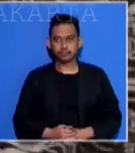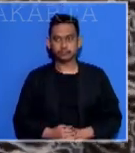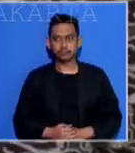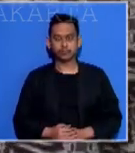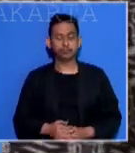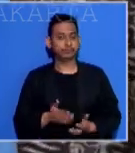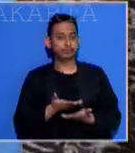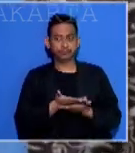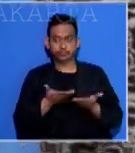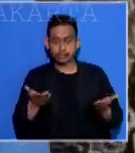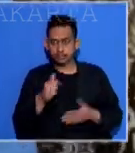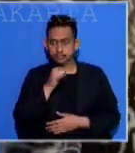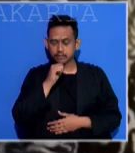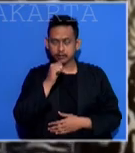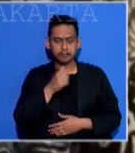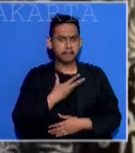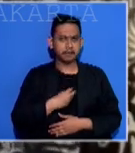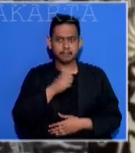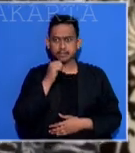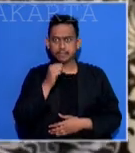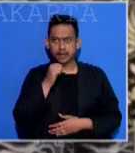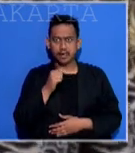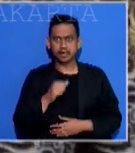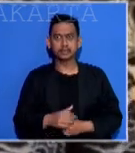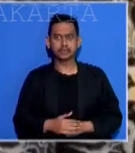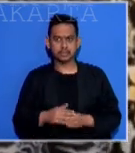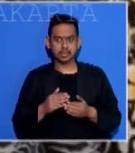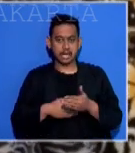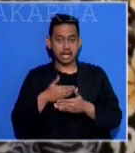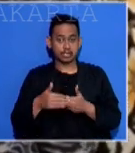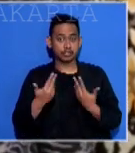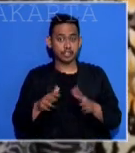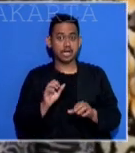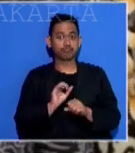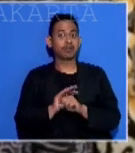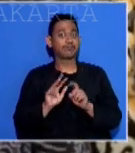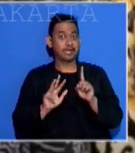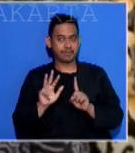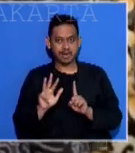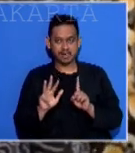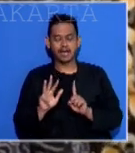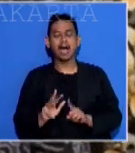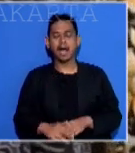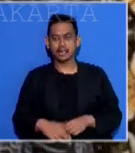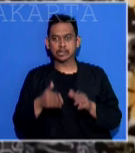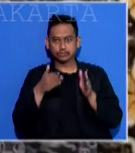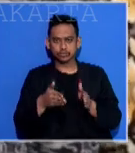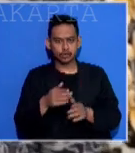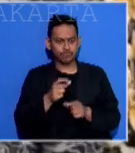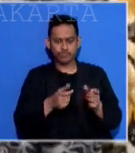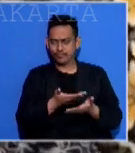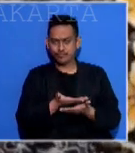siapa yang tidak mengeluh di saat atau begitu pasca pandemi COVID-19, terutama saudara-saudara kita